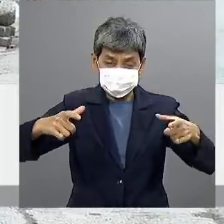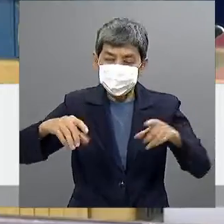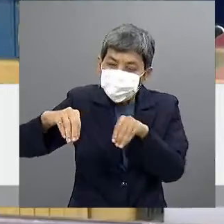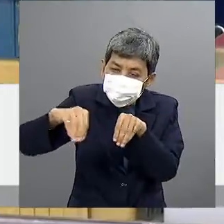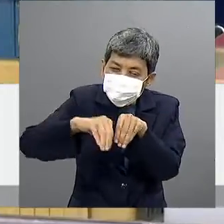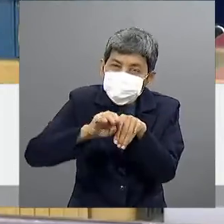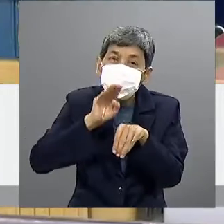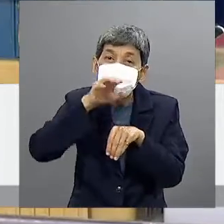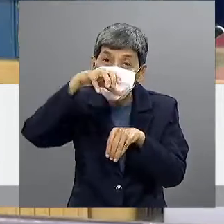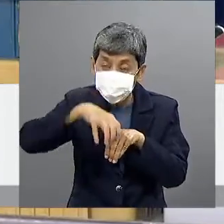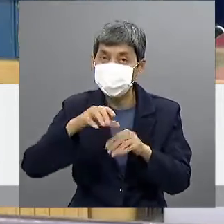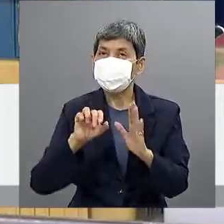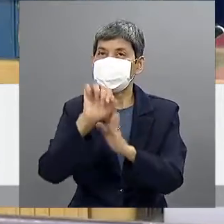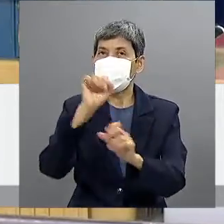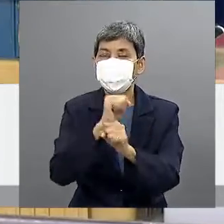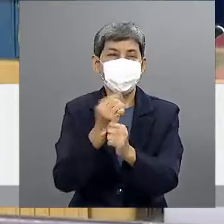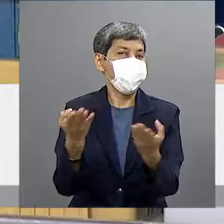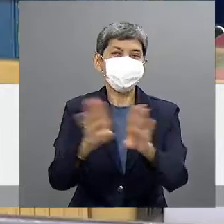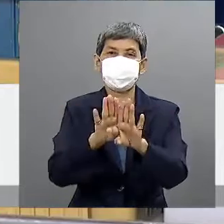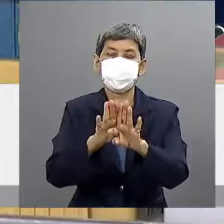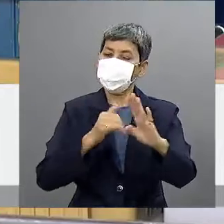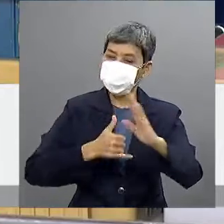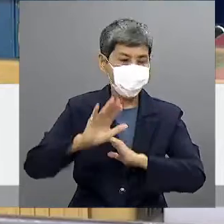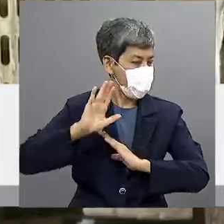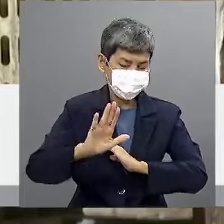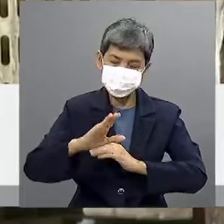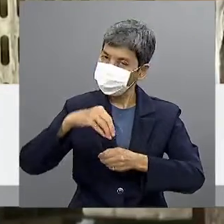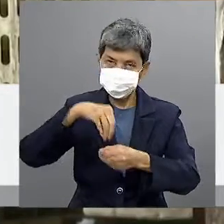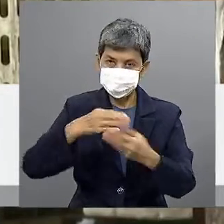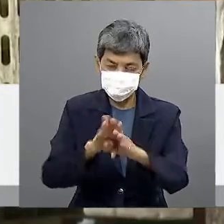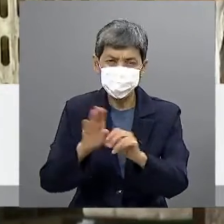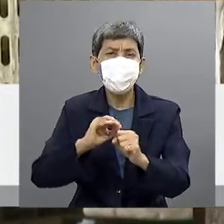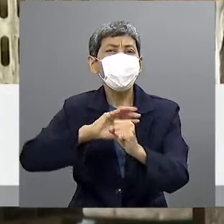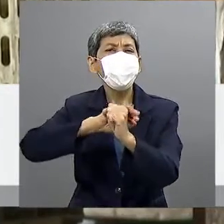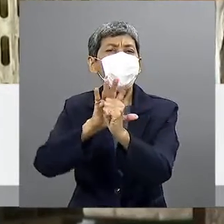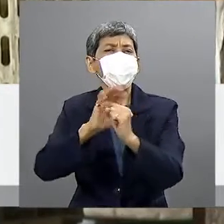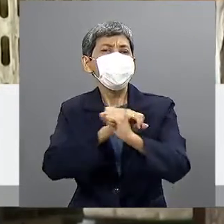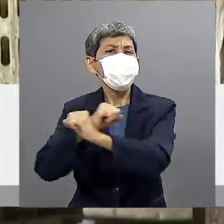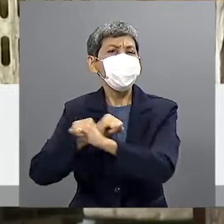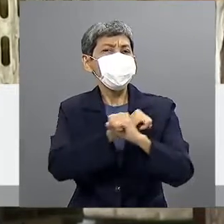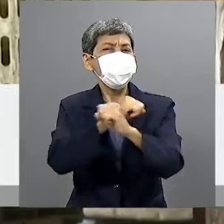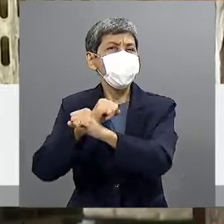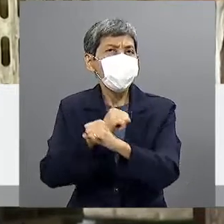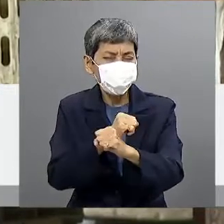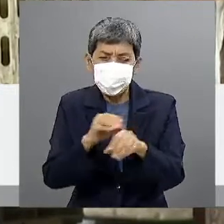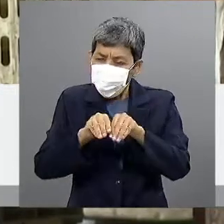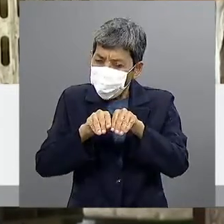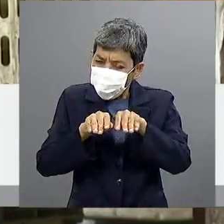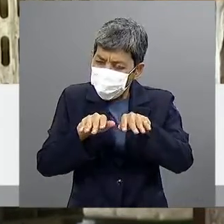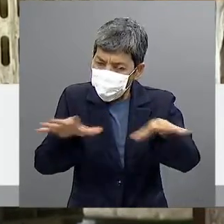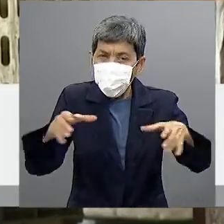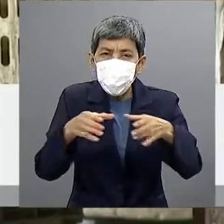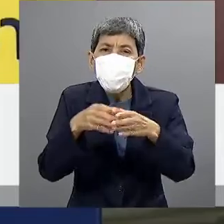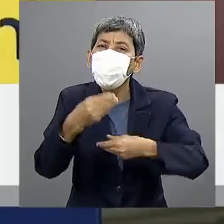ใหม่ถูกสั่งปิดห้ามการเข้าออกพื้นที่นะครับเพื่อควบคุมการแพร่ระบาดของโควิด-19 ที่ระบาดในกลุ่มของผู้ค้าแล้วก็คนง